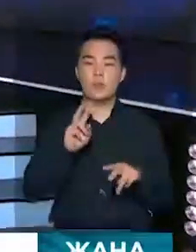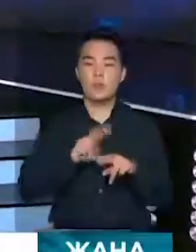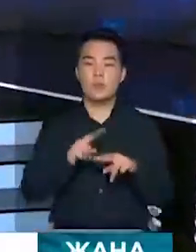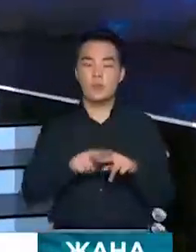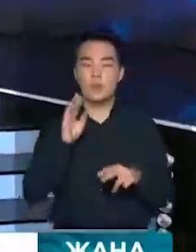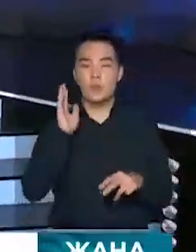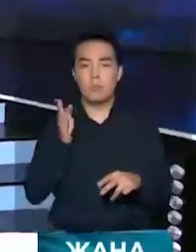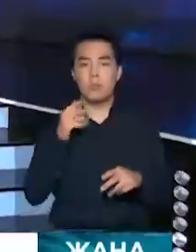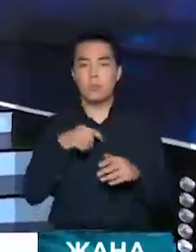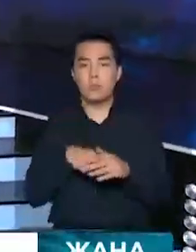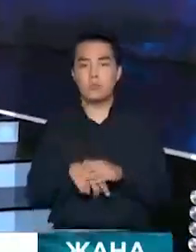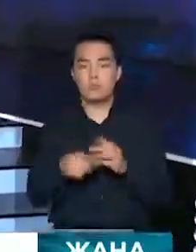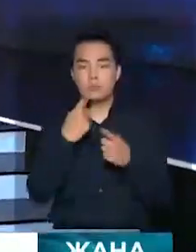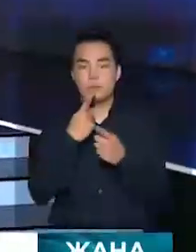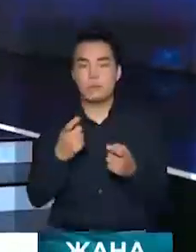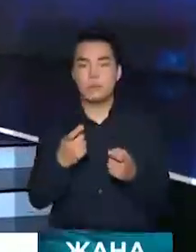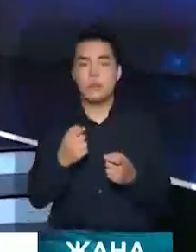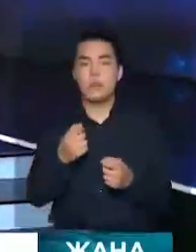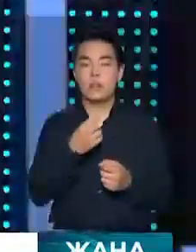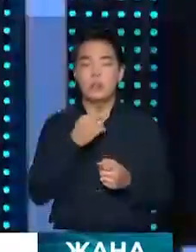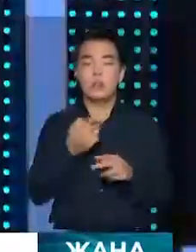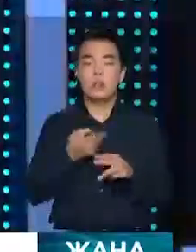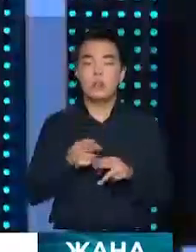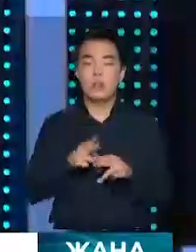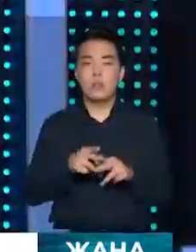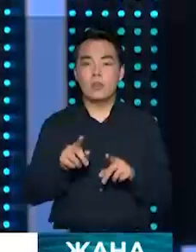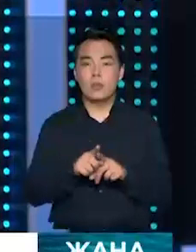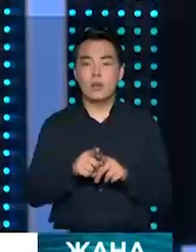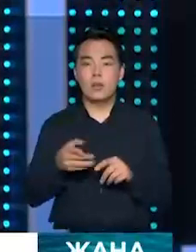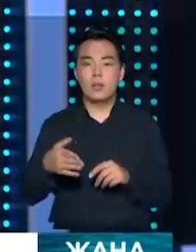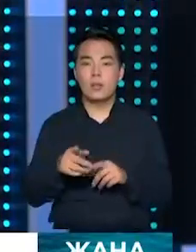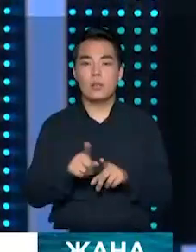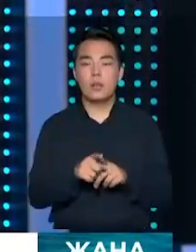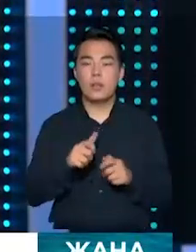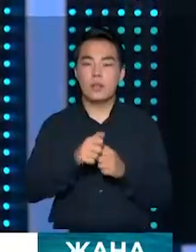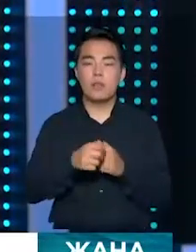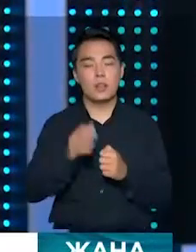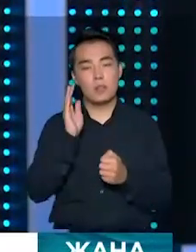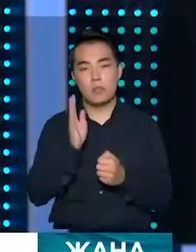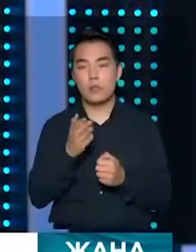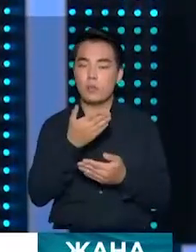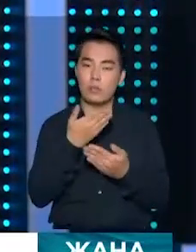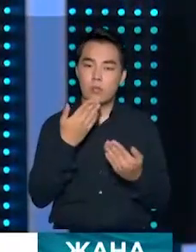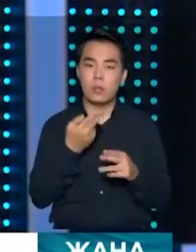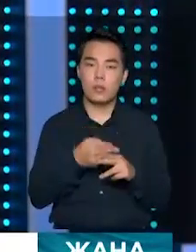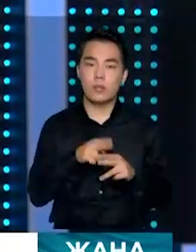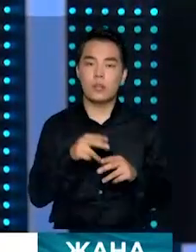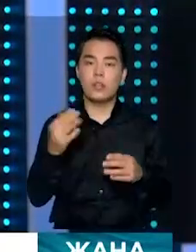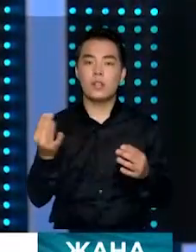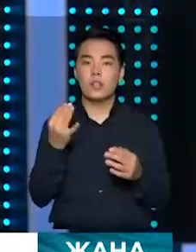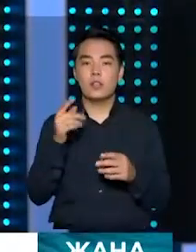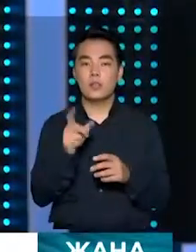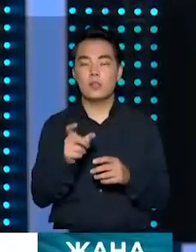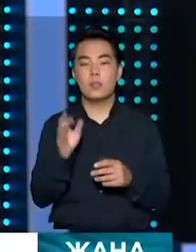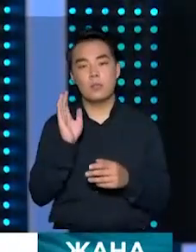қарастырылған. Жақсы, енді бізде мынау балық шаруашылығына қаржы құятын инвесторлар бар ма? Жалпы бұл салаға қызығушылық қандай деңгейде?